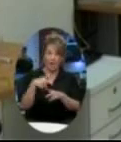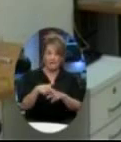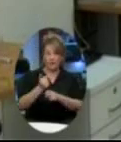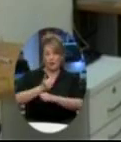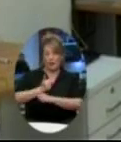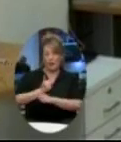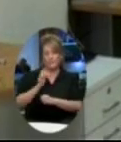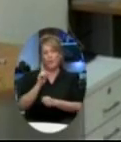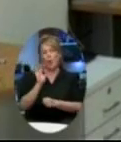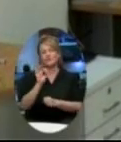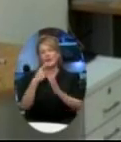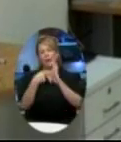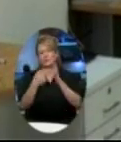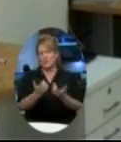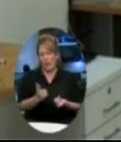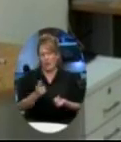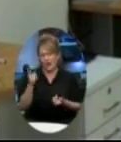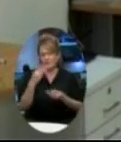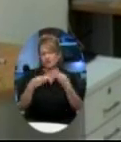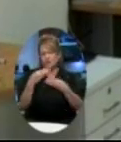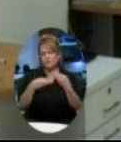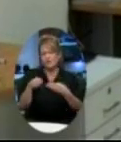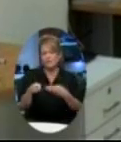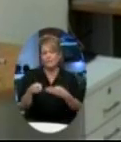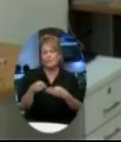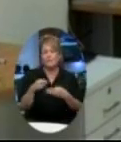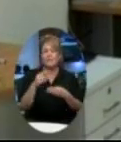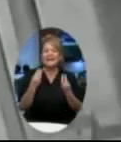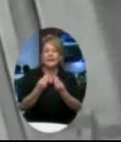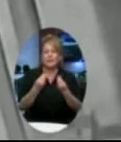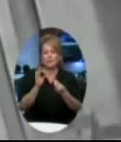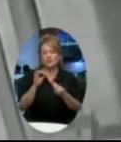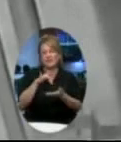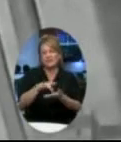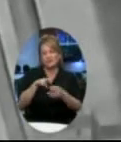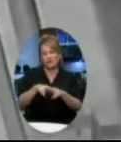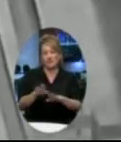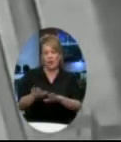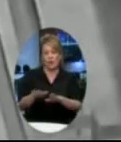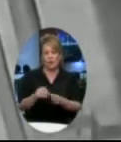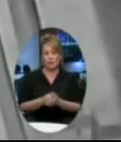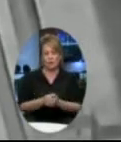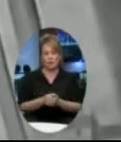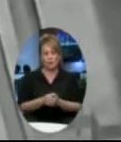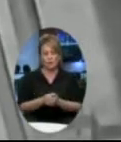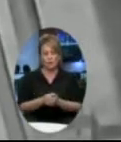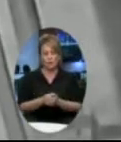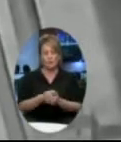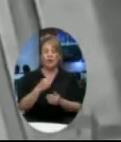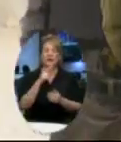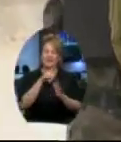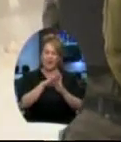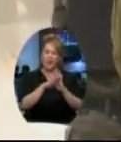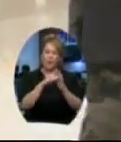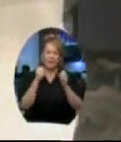כדי לתעד שום דבר. הם משתמשים במצלמה ככלי כדי להישאר בשטח. אז נכון שהחוק צפוי לעבור עוד שינויים רבים